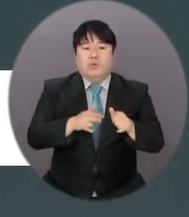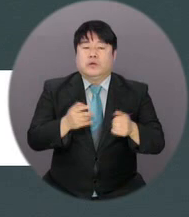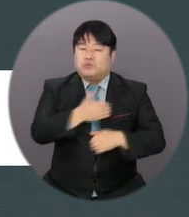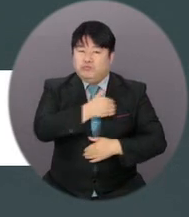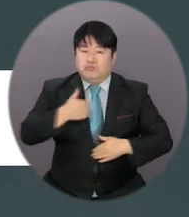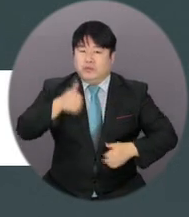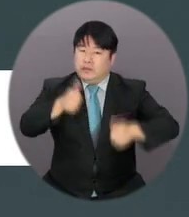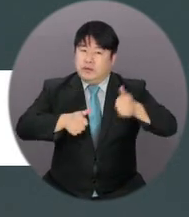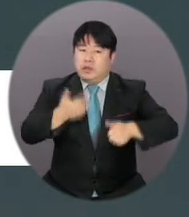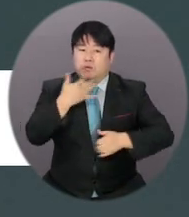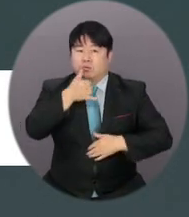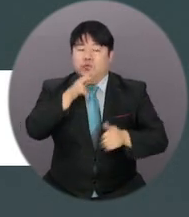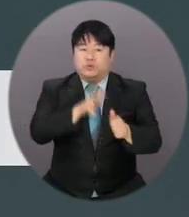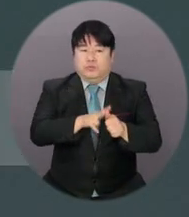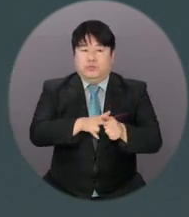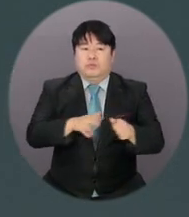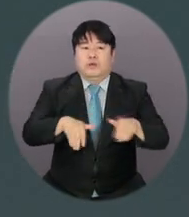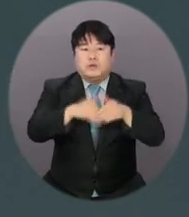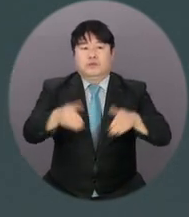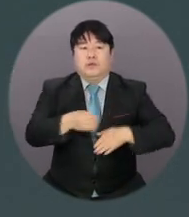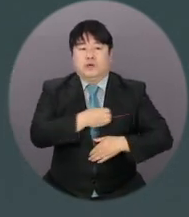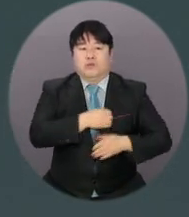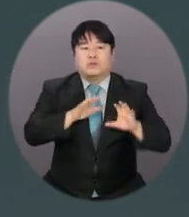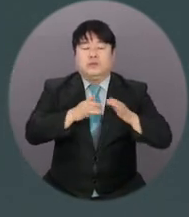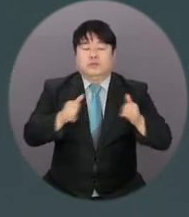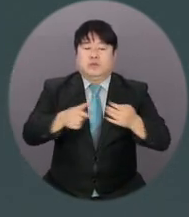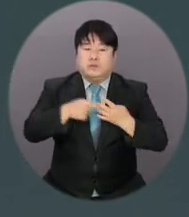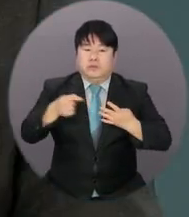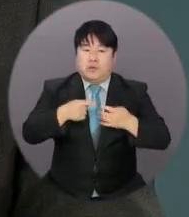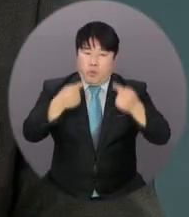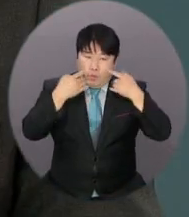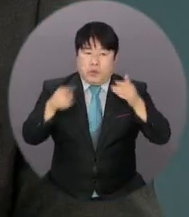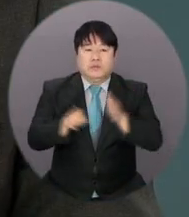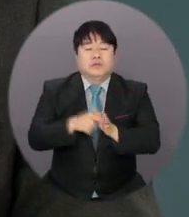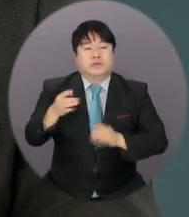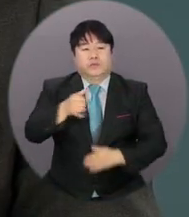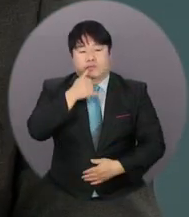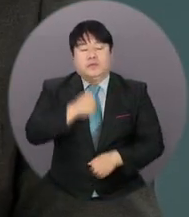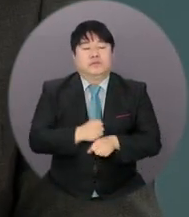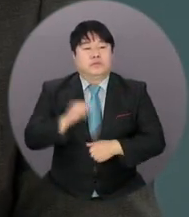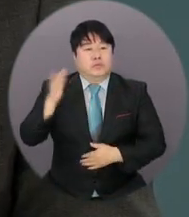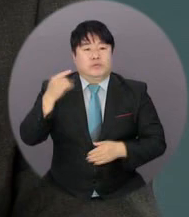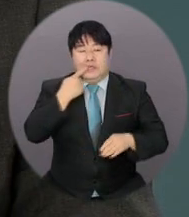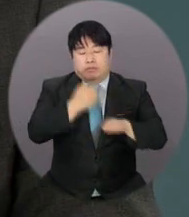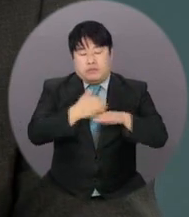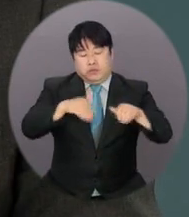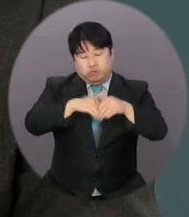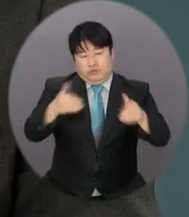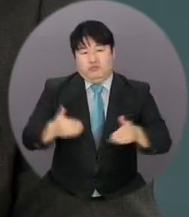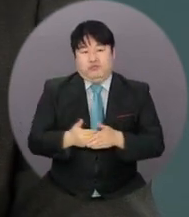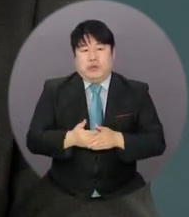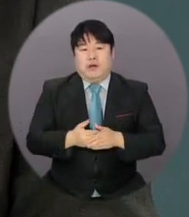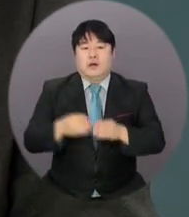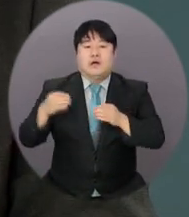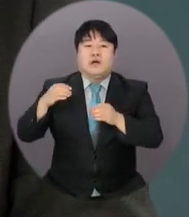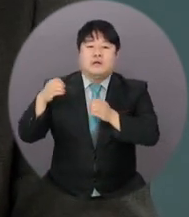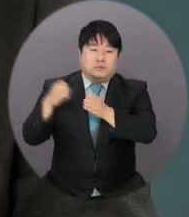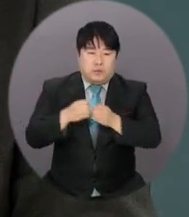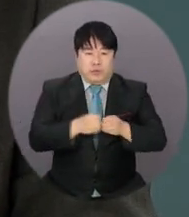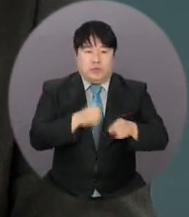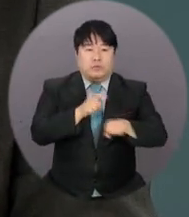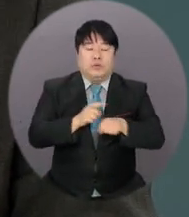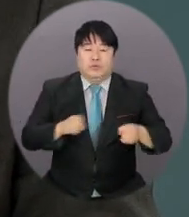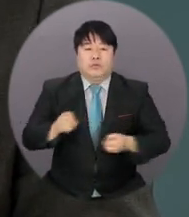후보로 우리 다운로 국민들이 선택해 줄이는 확신을 갖고 있구요 최근 민주당 족 통속 논쟁이 가열되고 있습니다